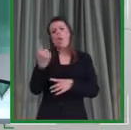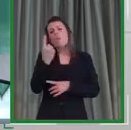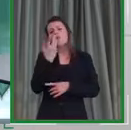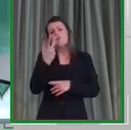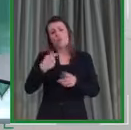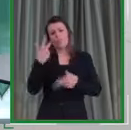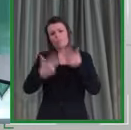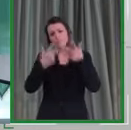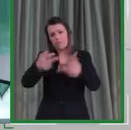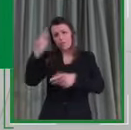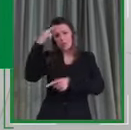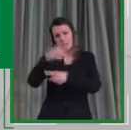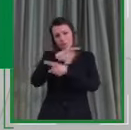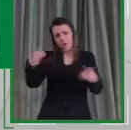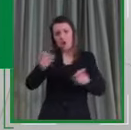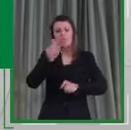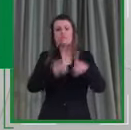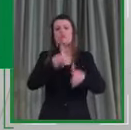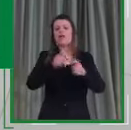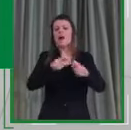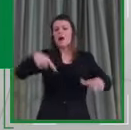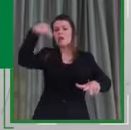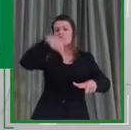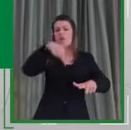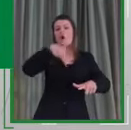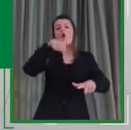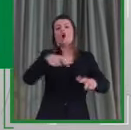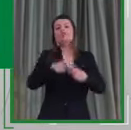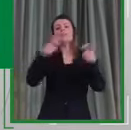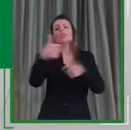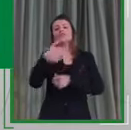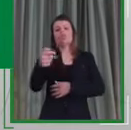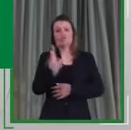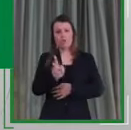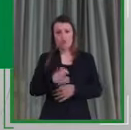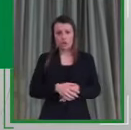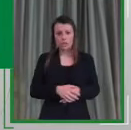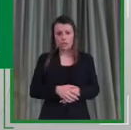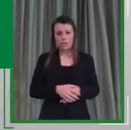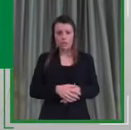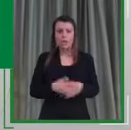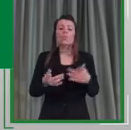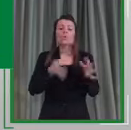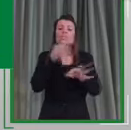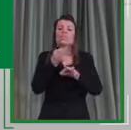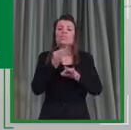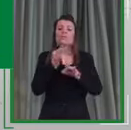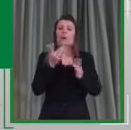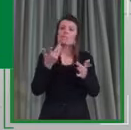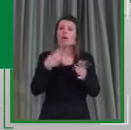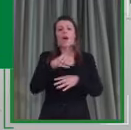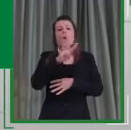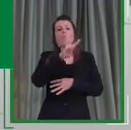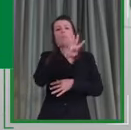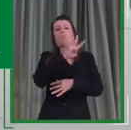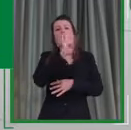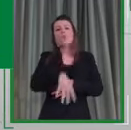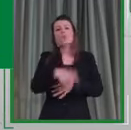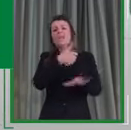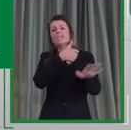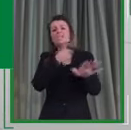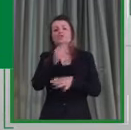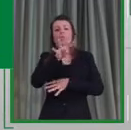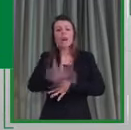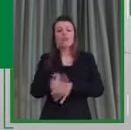dove oggi siamo a più 112 quindi arrivando a 4.645 ieri eravamo a più